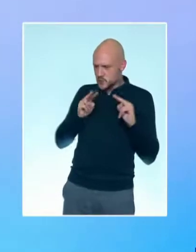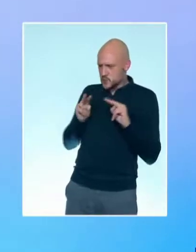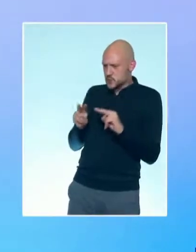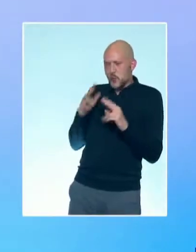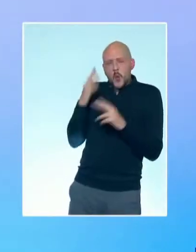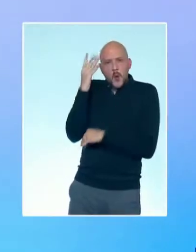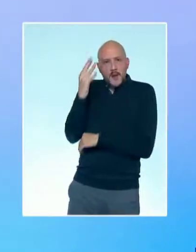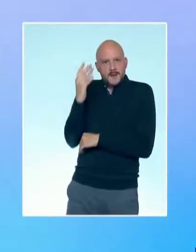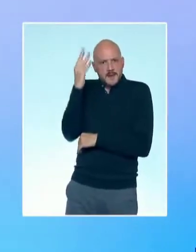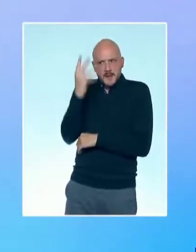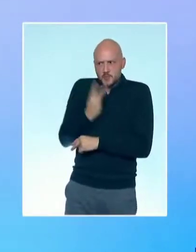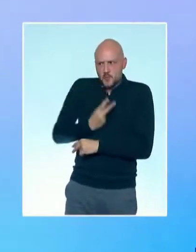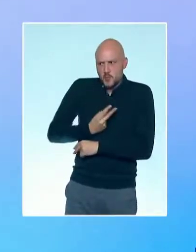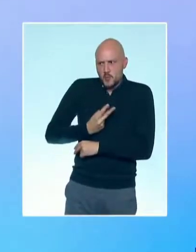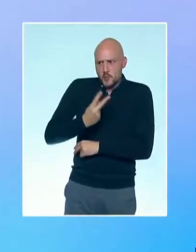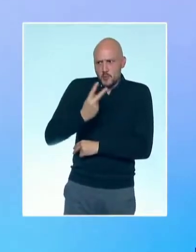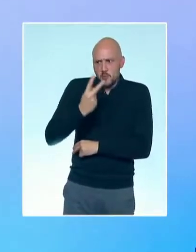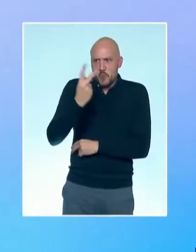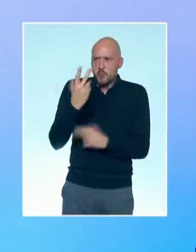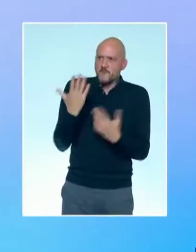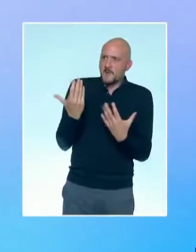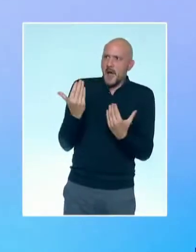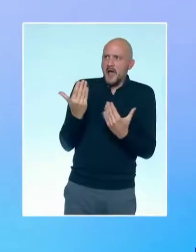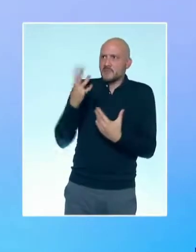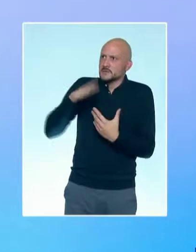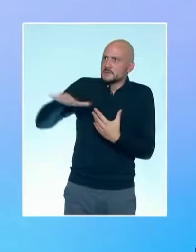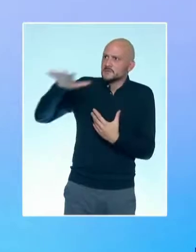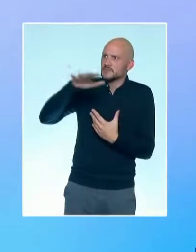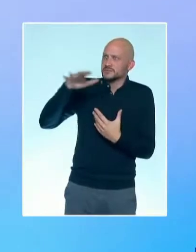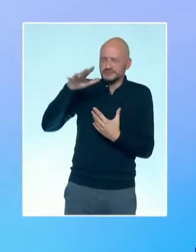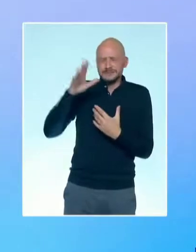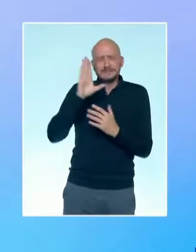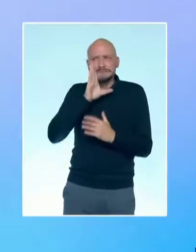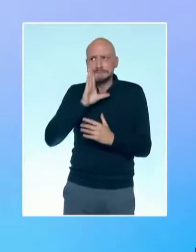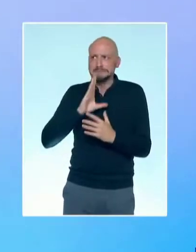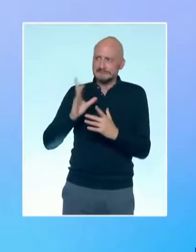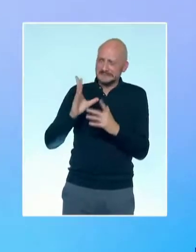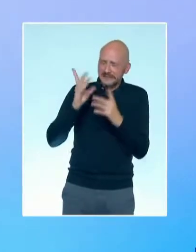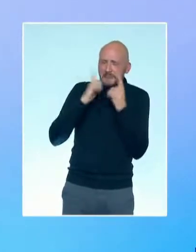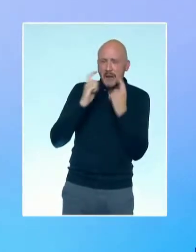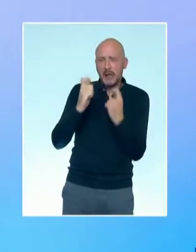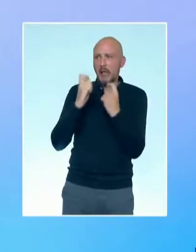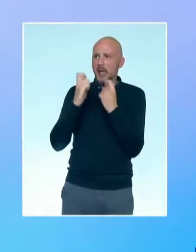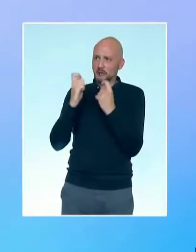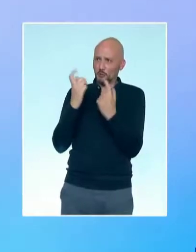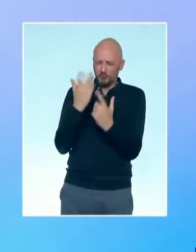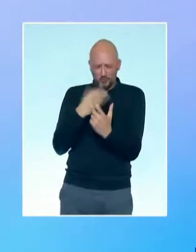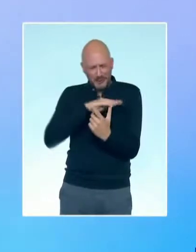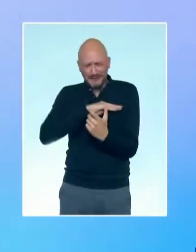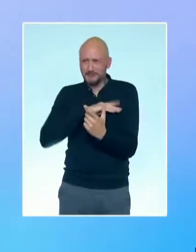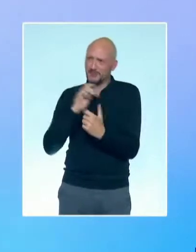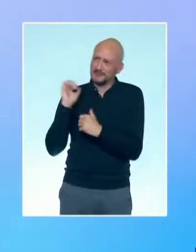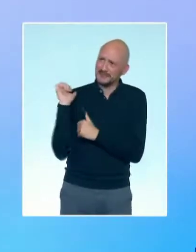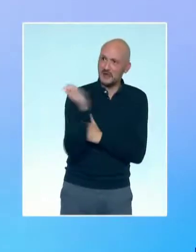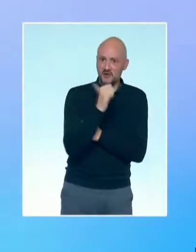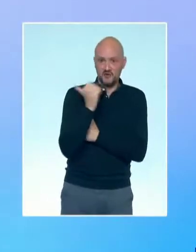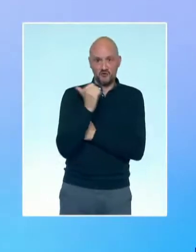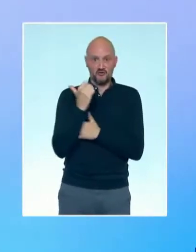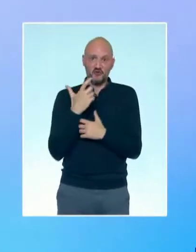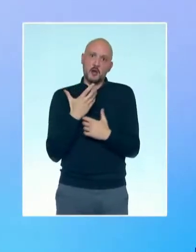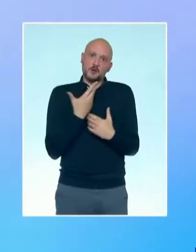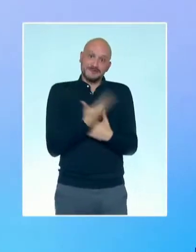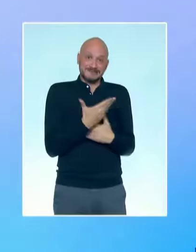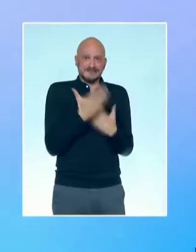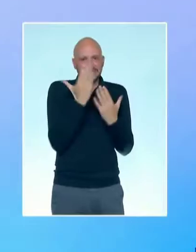mois, je pense que la population française serait tous à l'hôpital en peu de temps. C'est encore les données à la con qui donnaient à l'époque, ça. Sur la